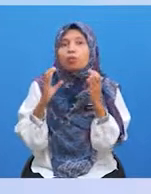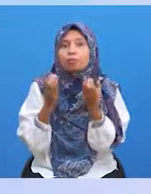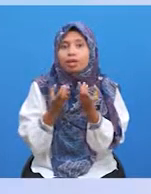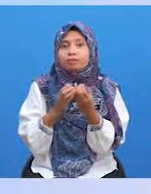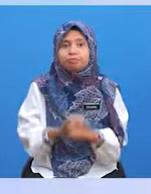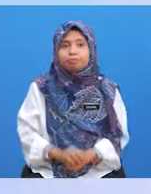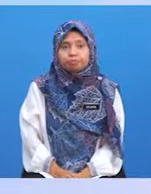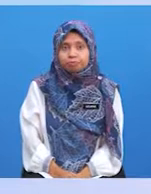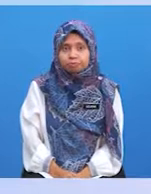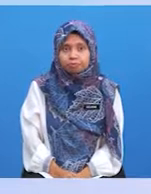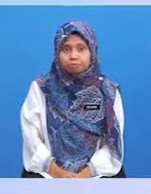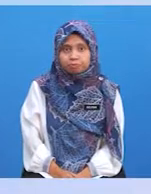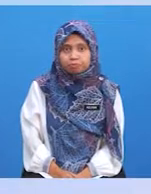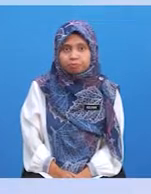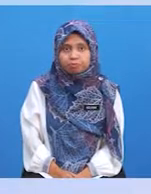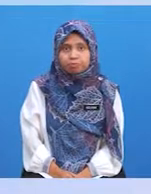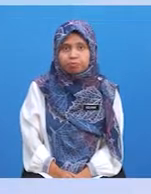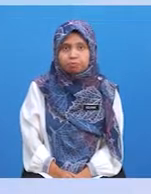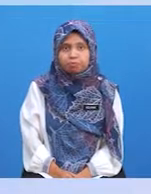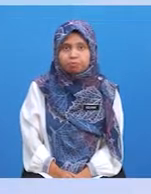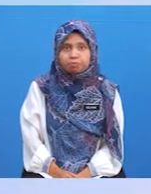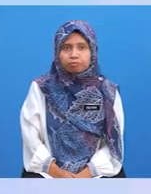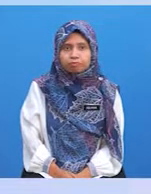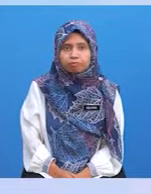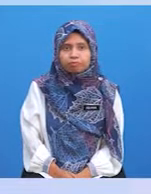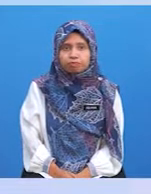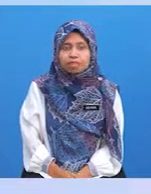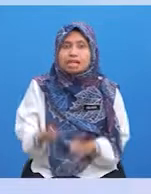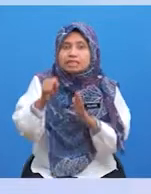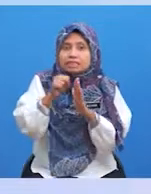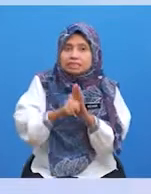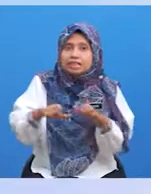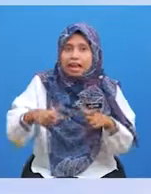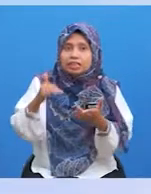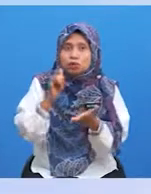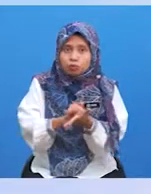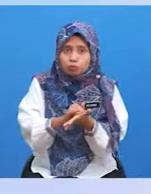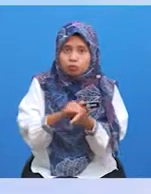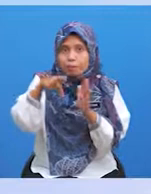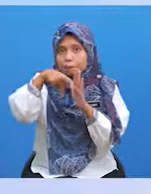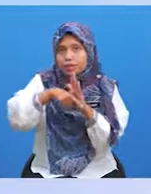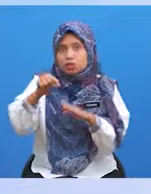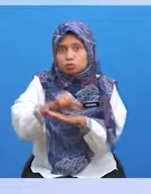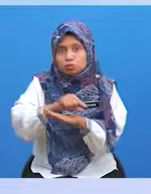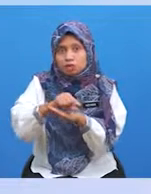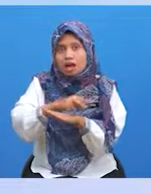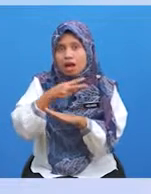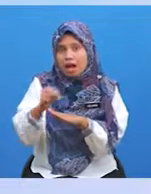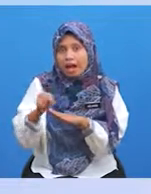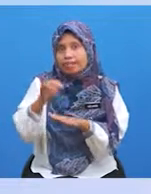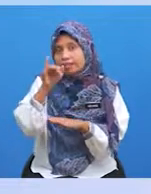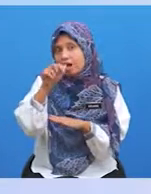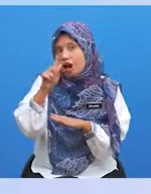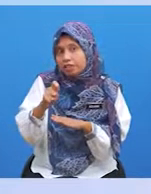dan menyeronokkan. Dalam PAK 21, banyak aktiviti melibatkan